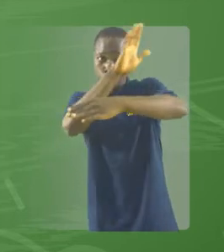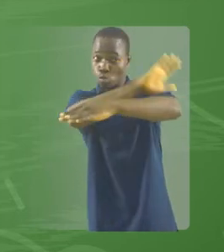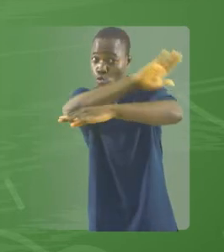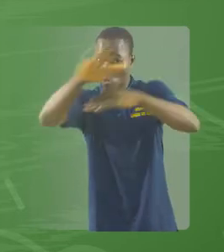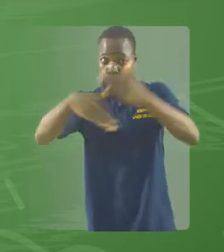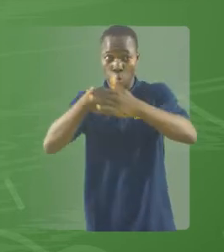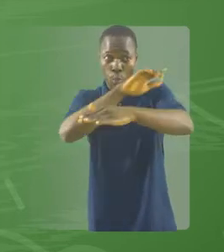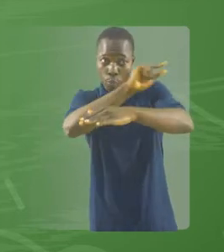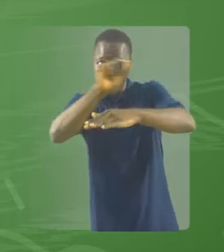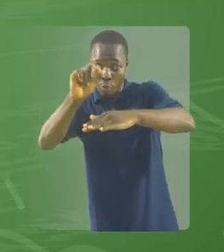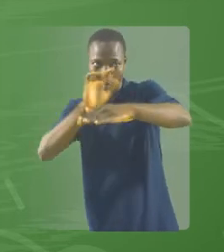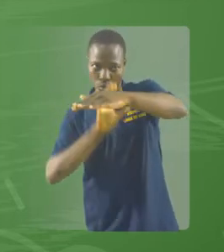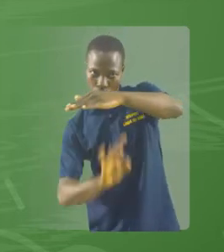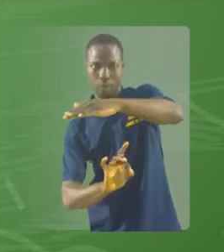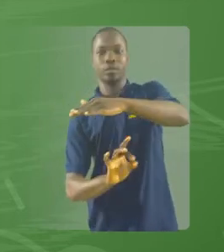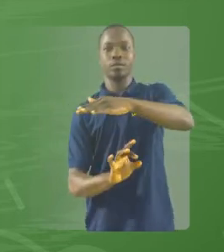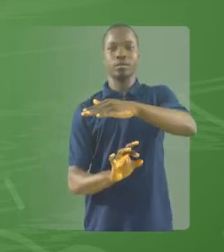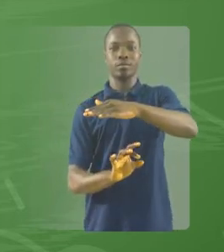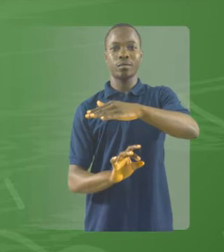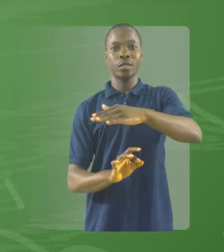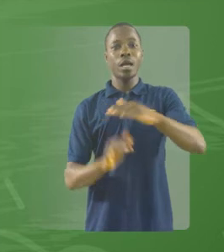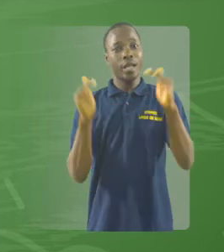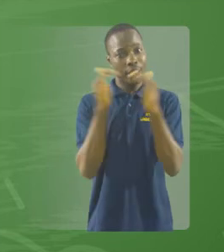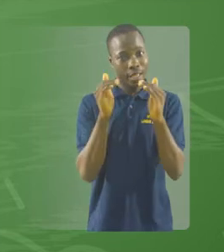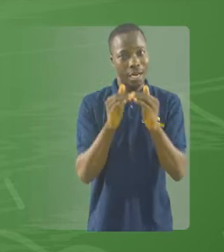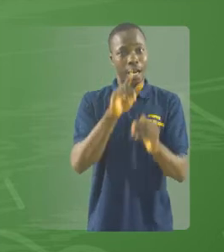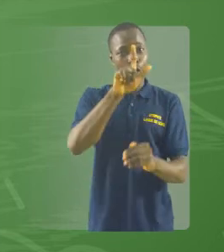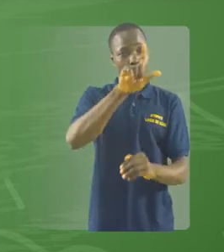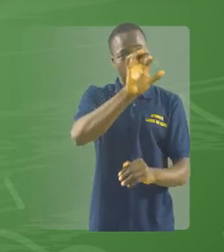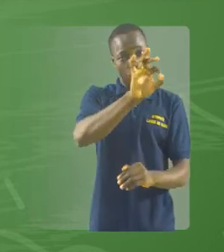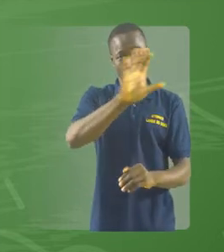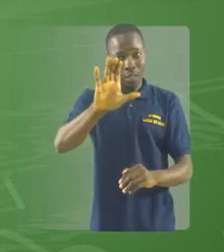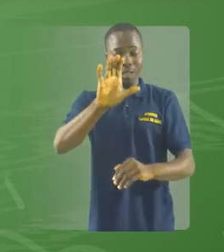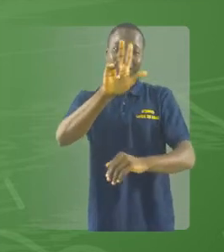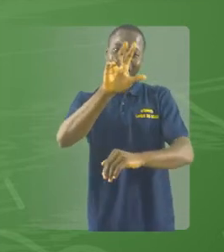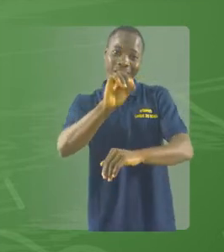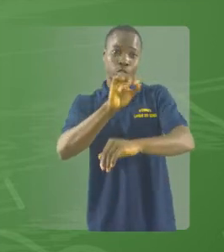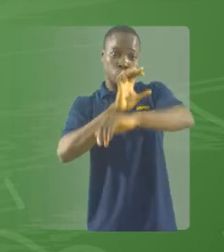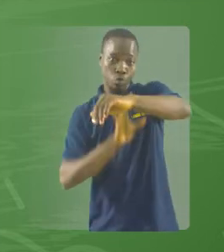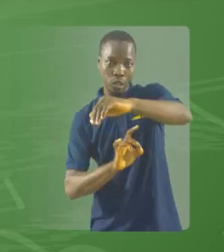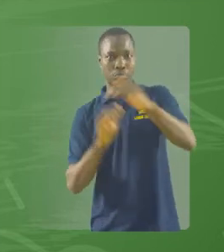qui donne 930 sur 8 et finalement on obtient